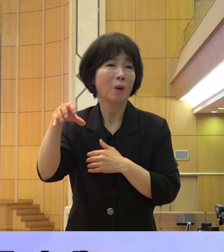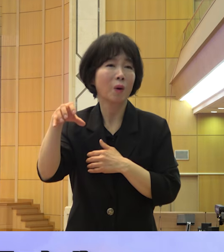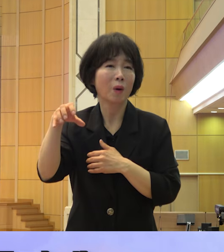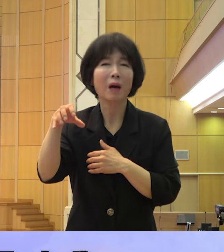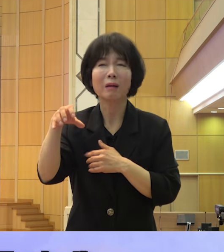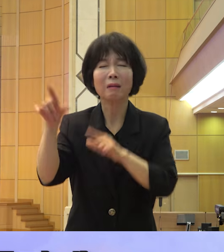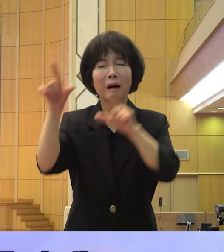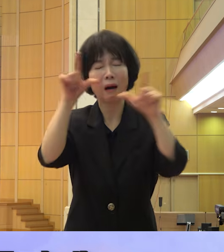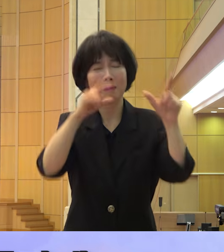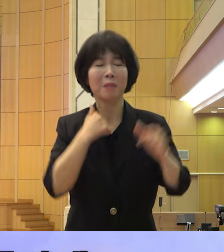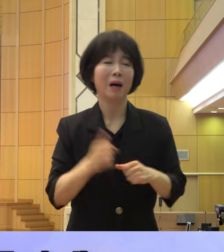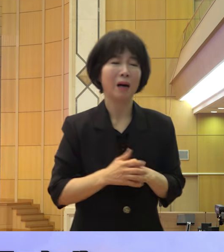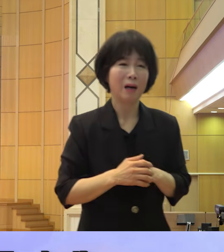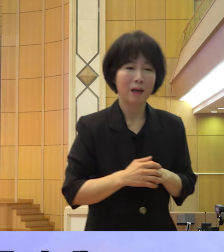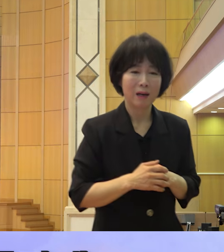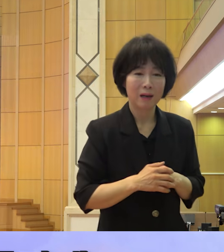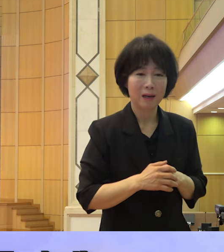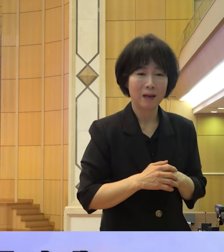574번지에 왔어요.